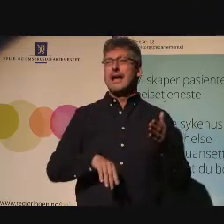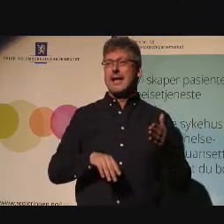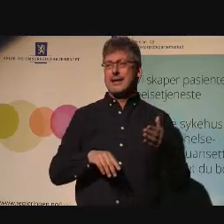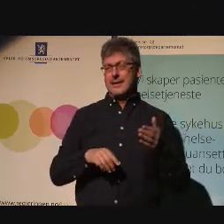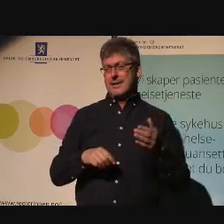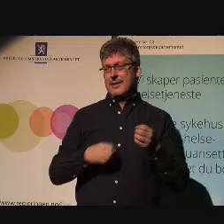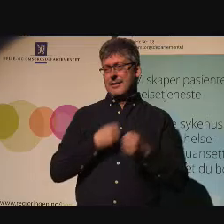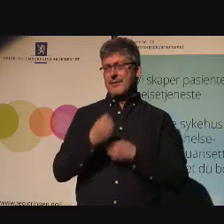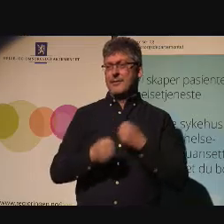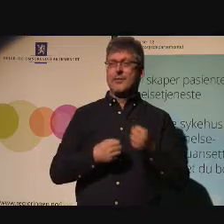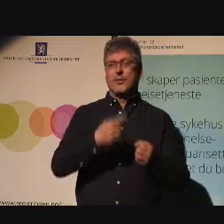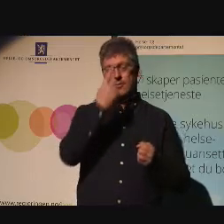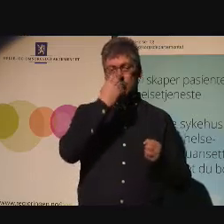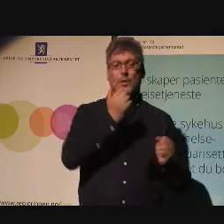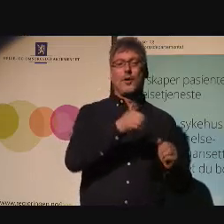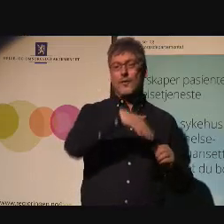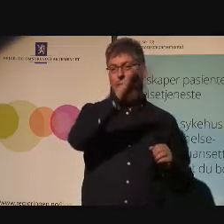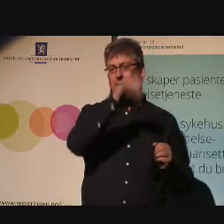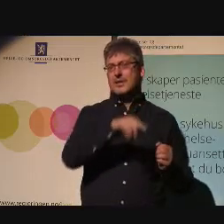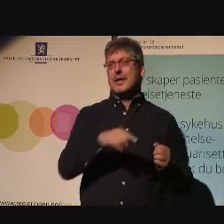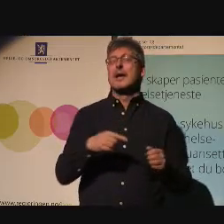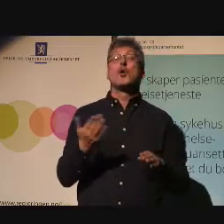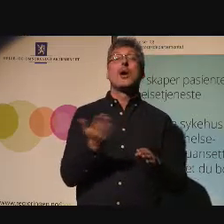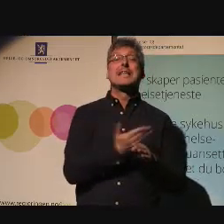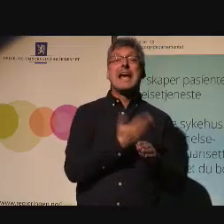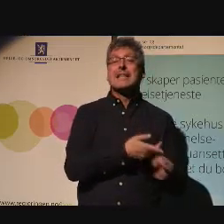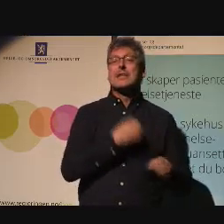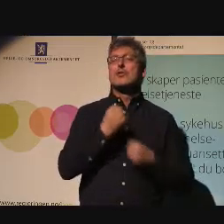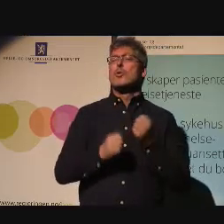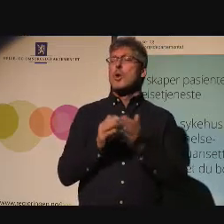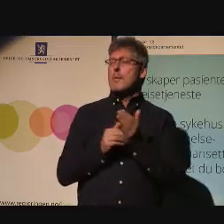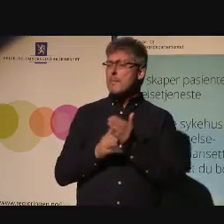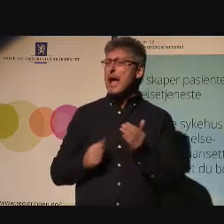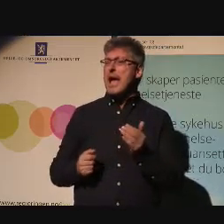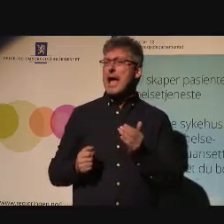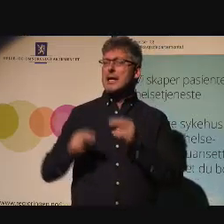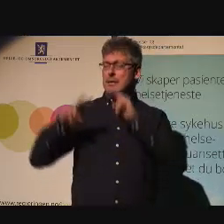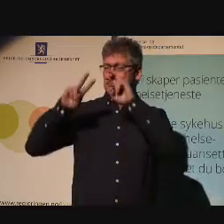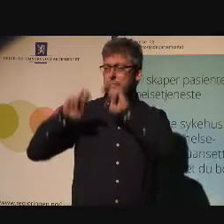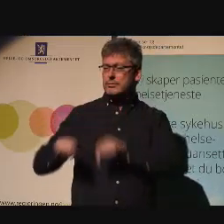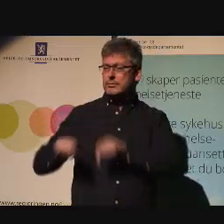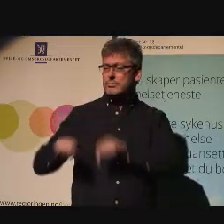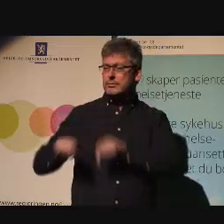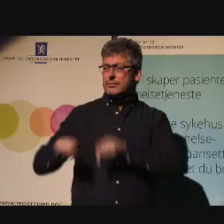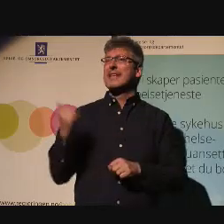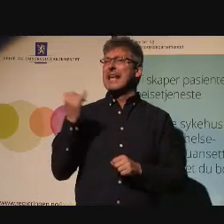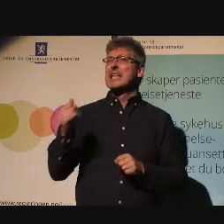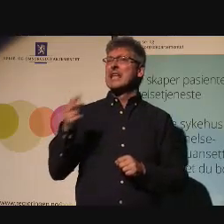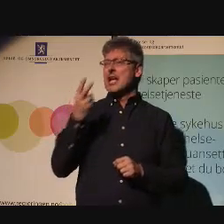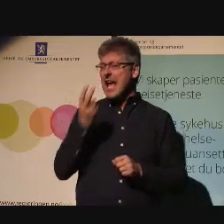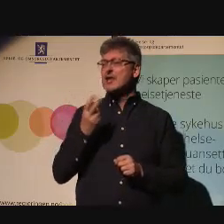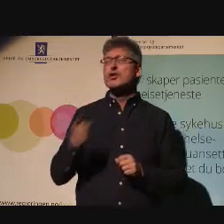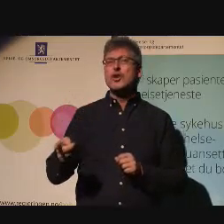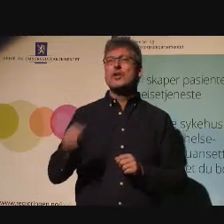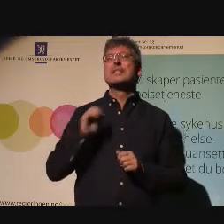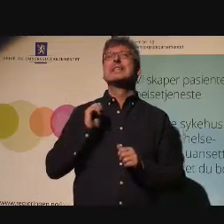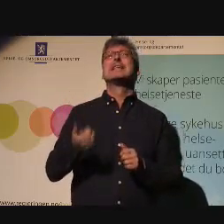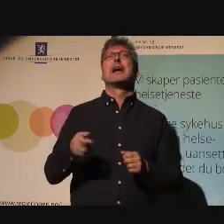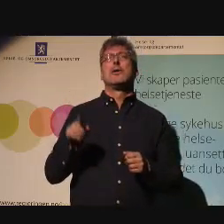voksne. Tjenesten skulle gjort mer for å utforske og ta hensyn til Ida, selv om hun hadde behov